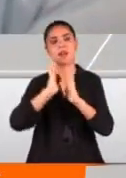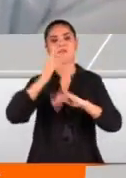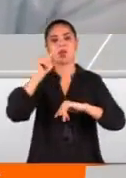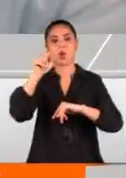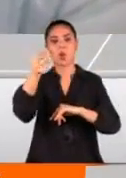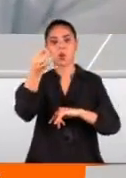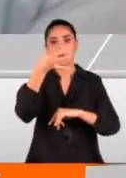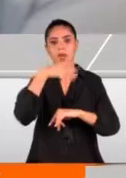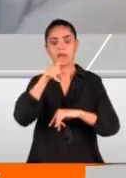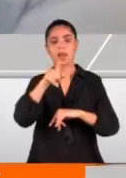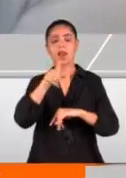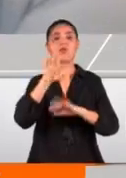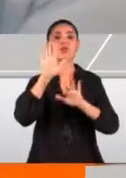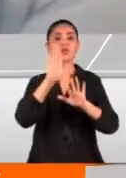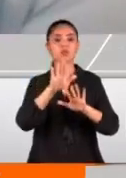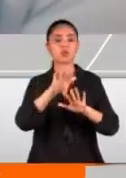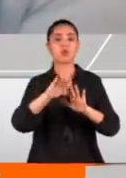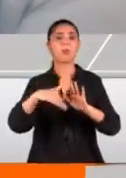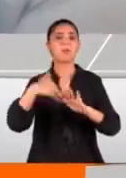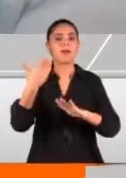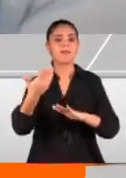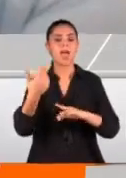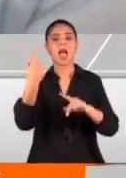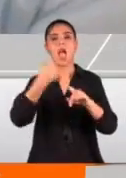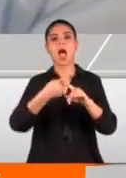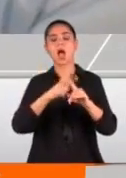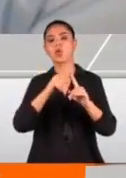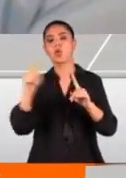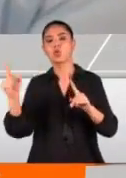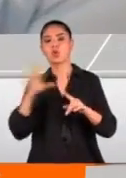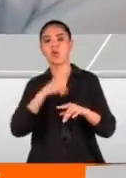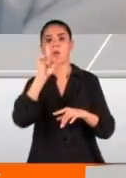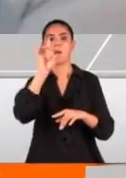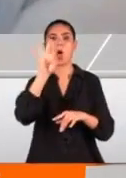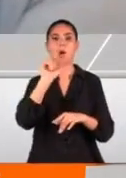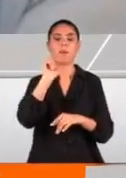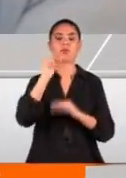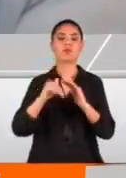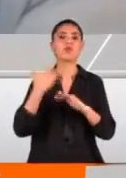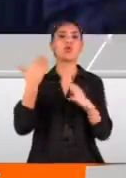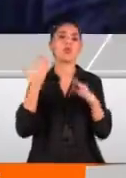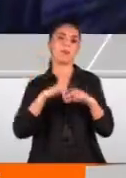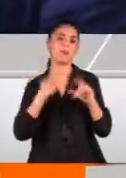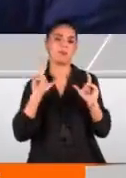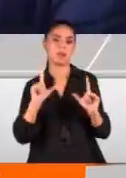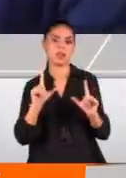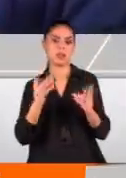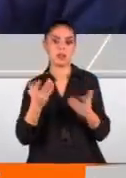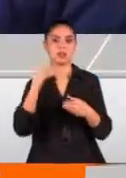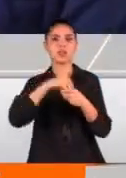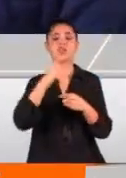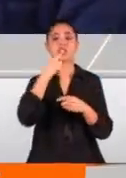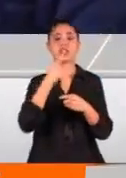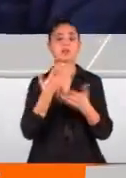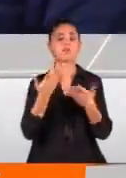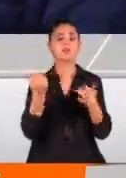bir yararlanma süresi veya etki süresi vardır. Bir 10-15 gün sonra hasat edilmelidir. İçi kırmızı çıkmak için